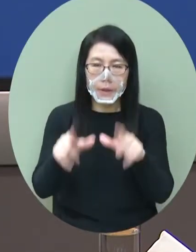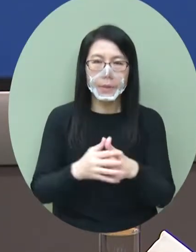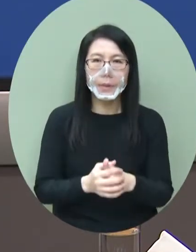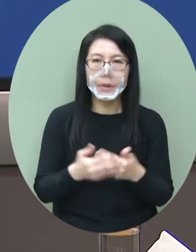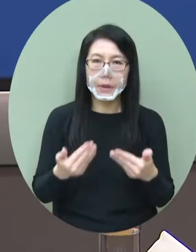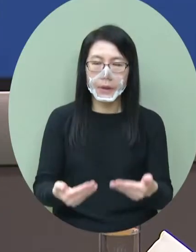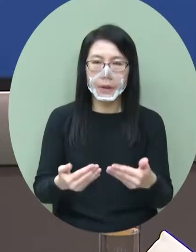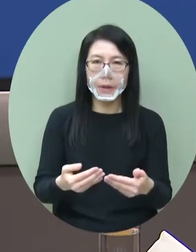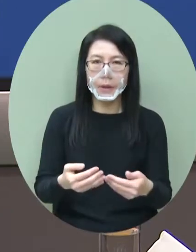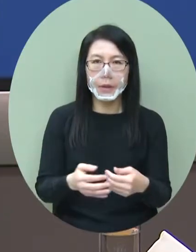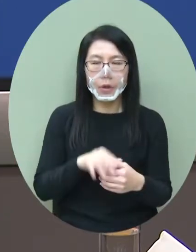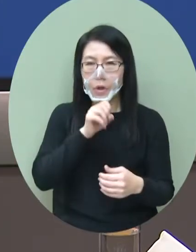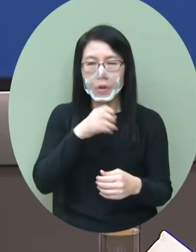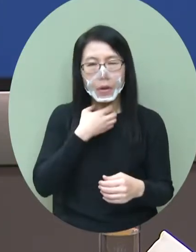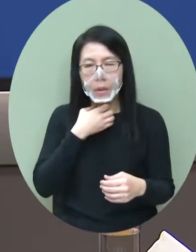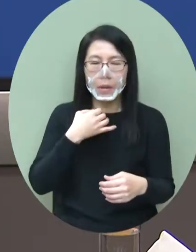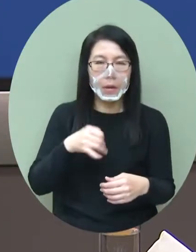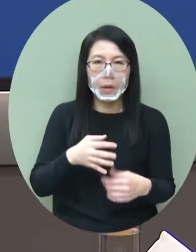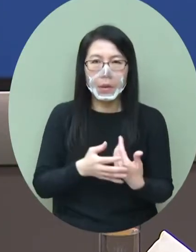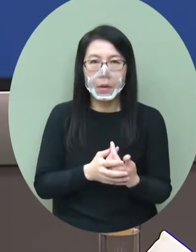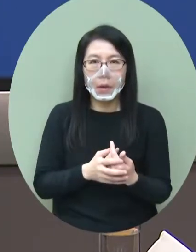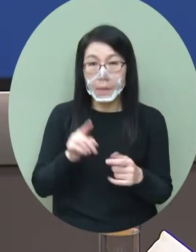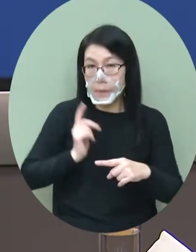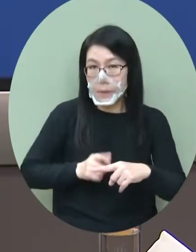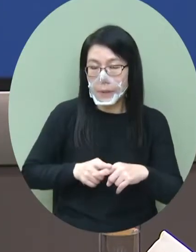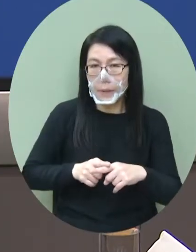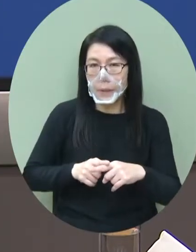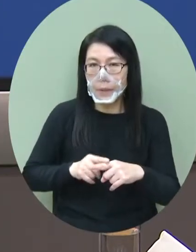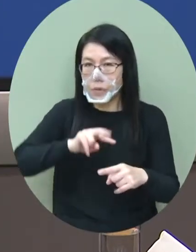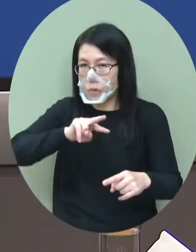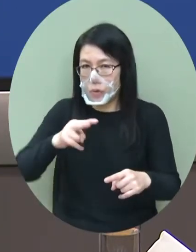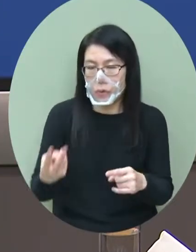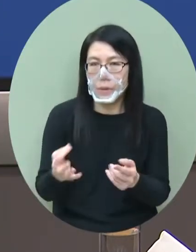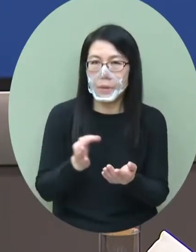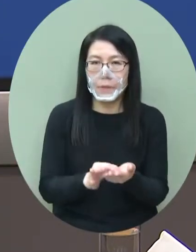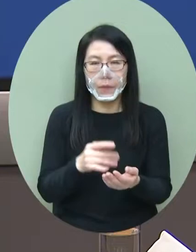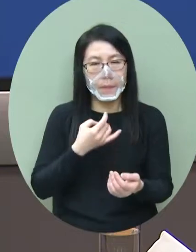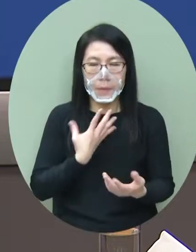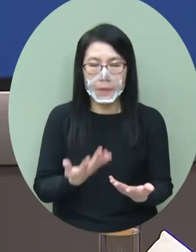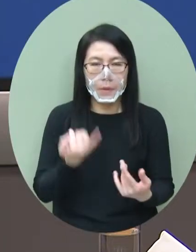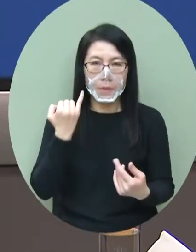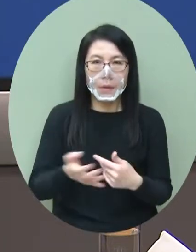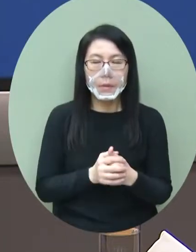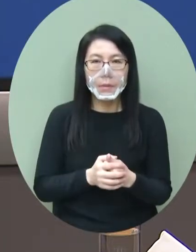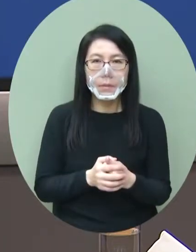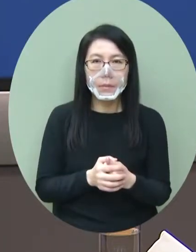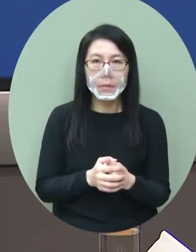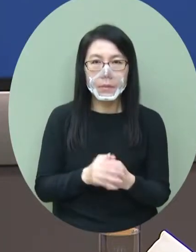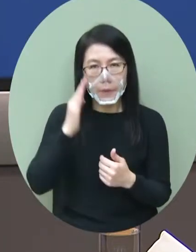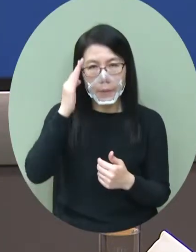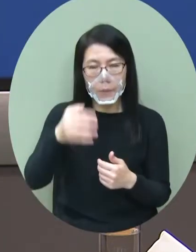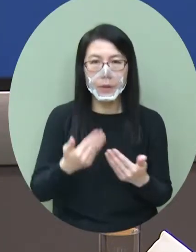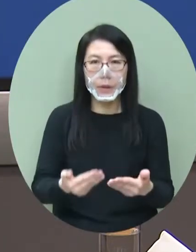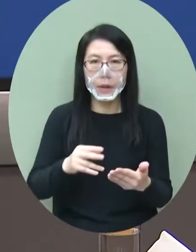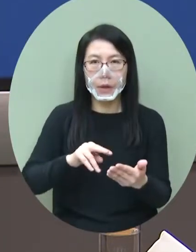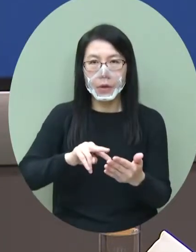说已经到了拐点啊。当然我们很希望这个拐点快一点到，这个下降的速度